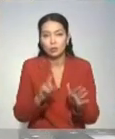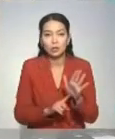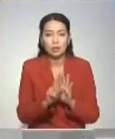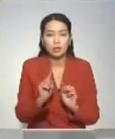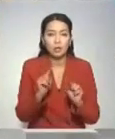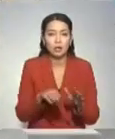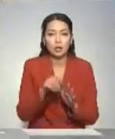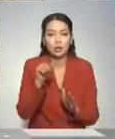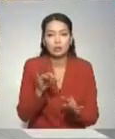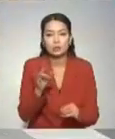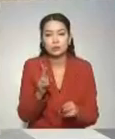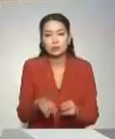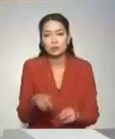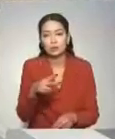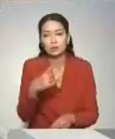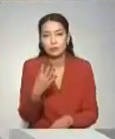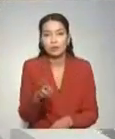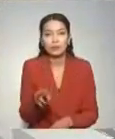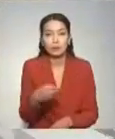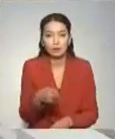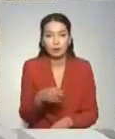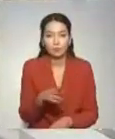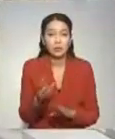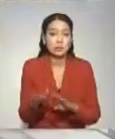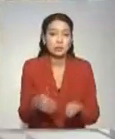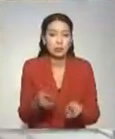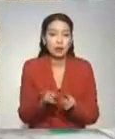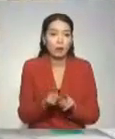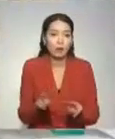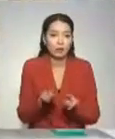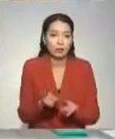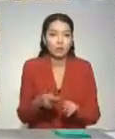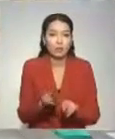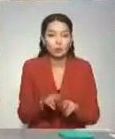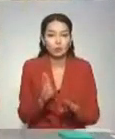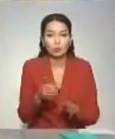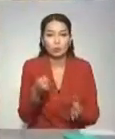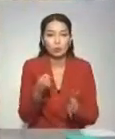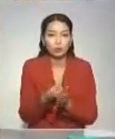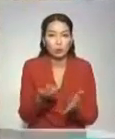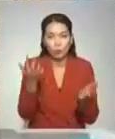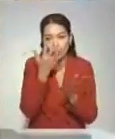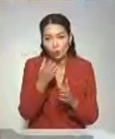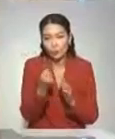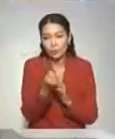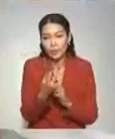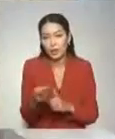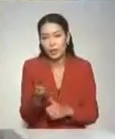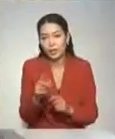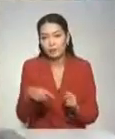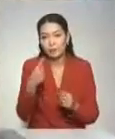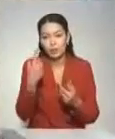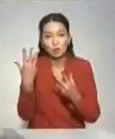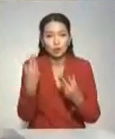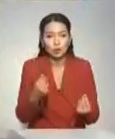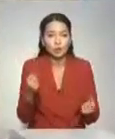кандидатов и закончится 24 декабря. Затем агитация, которая продлится до полуночи 13 января. Следующий день, соответственно,